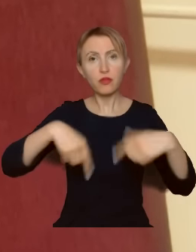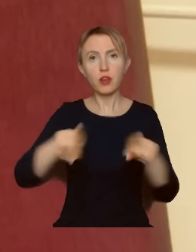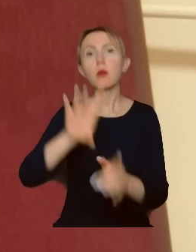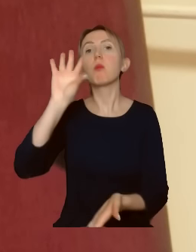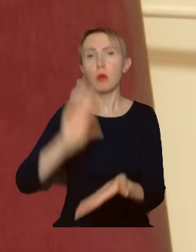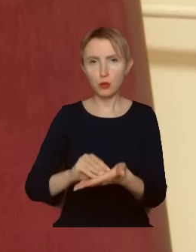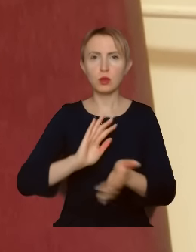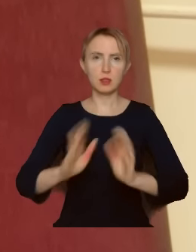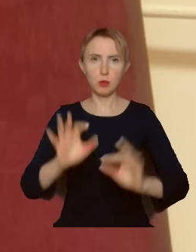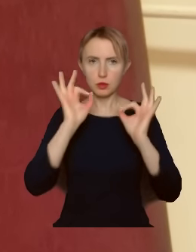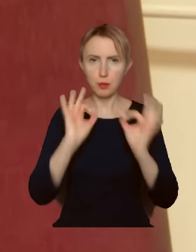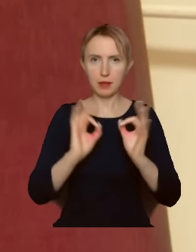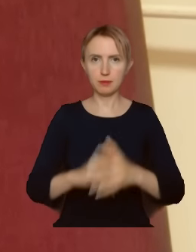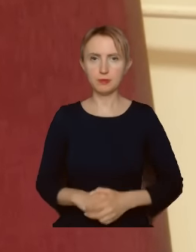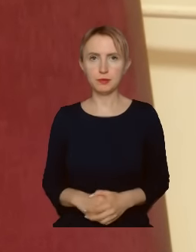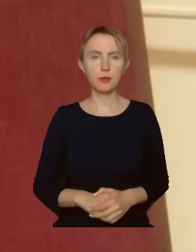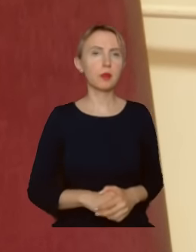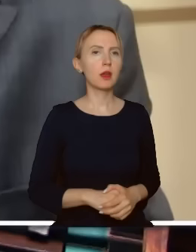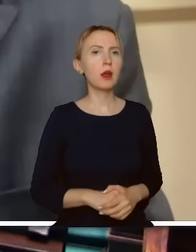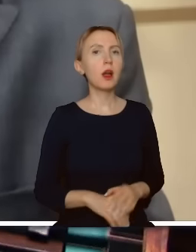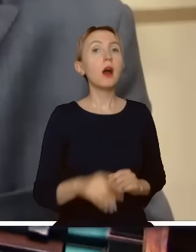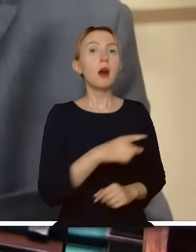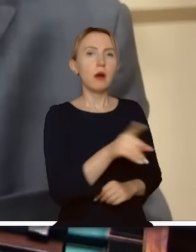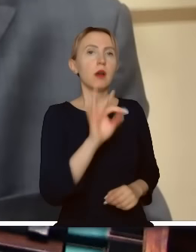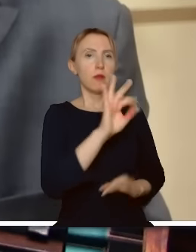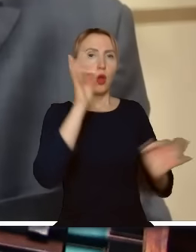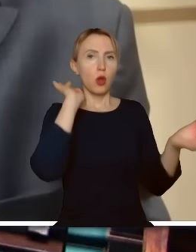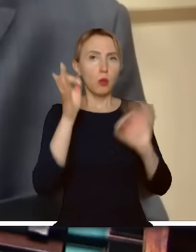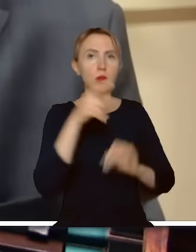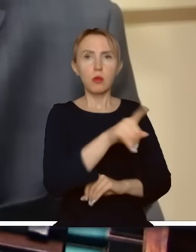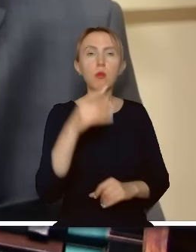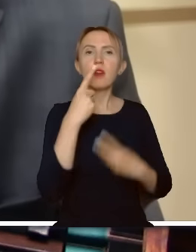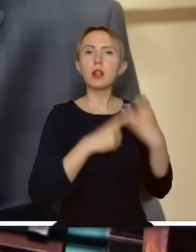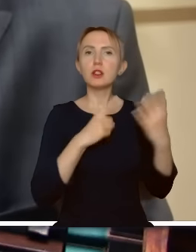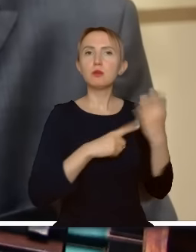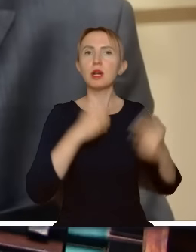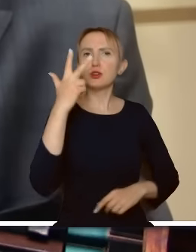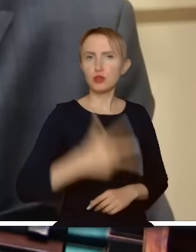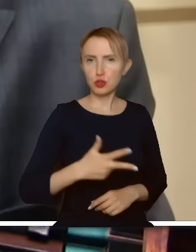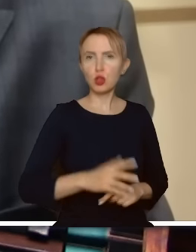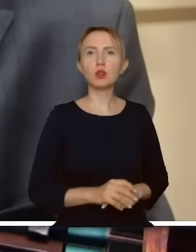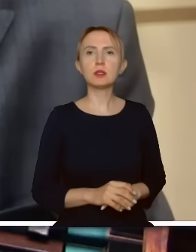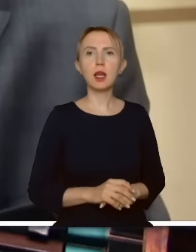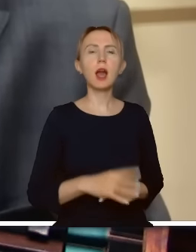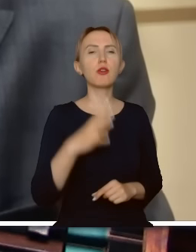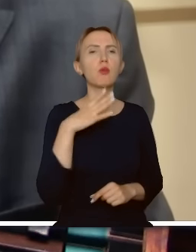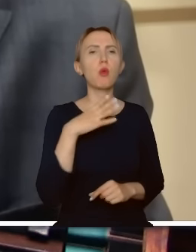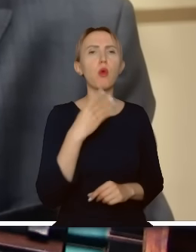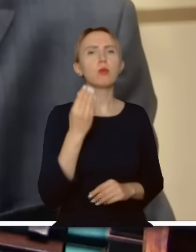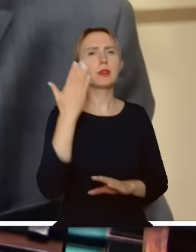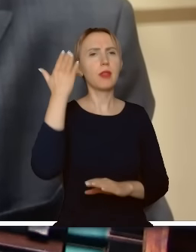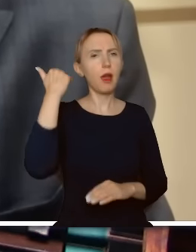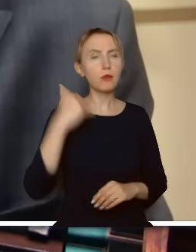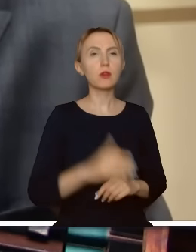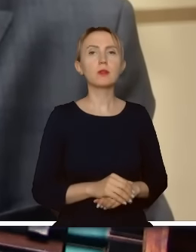w sposób prawidłowy państwo sami w swoich komunikatach podawali liczbę ponad 3000 ale to było jeszcze jakiś czas temu a